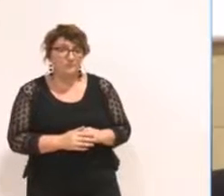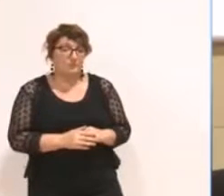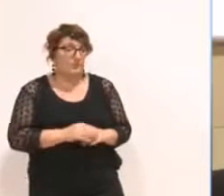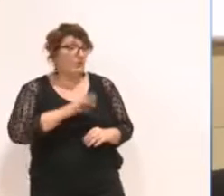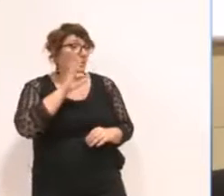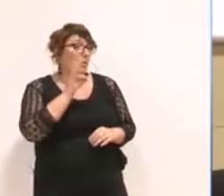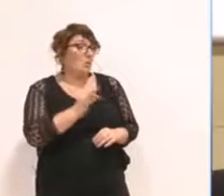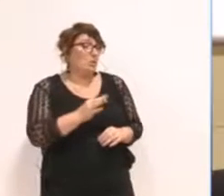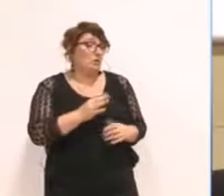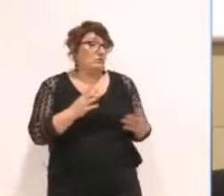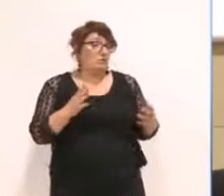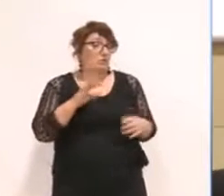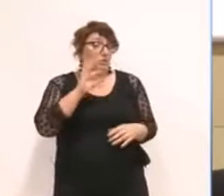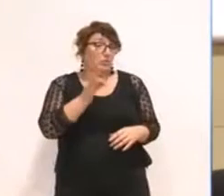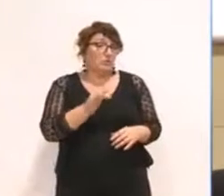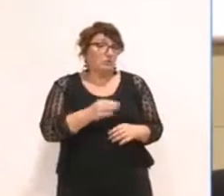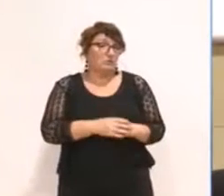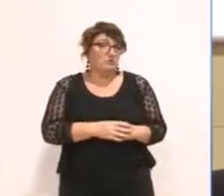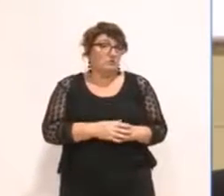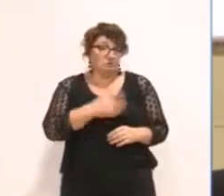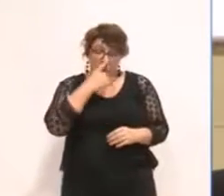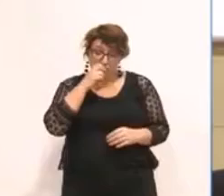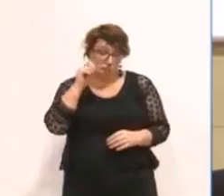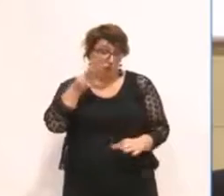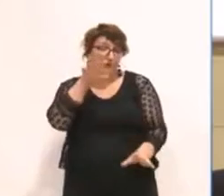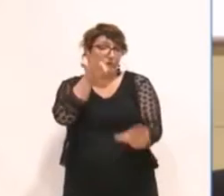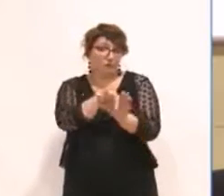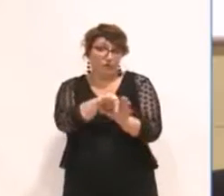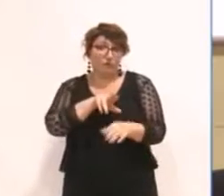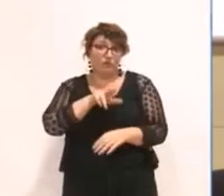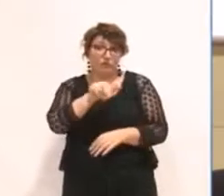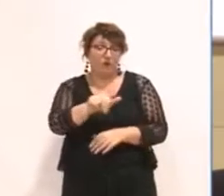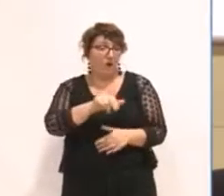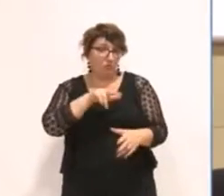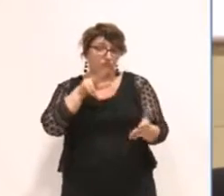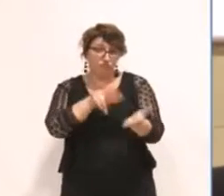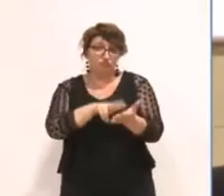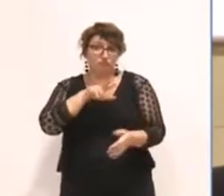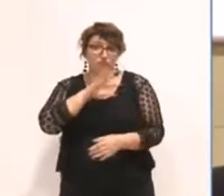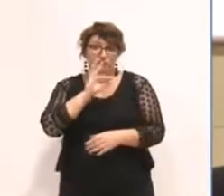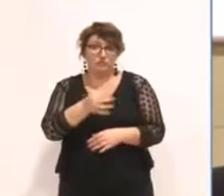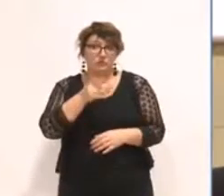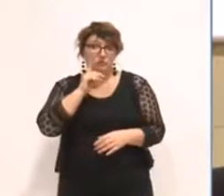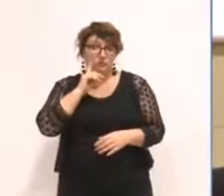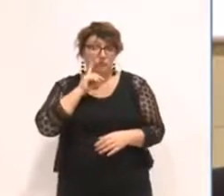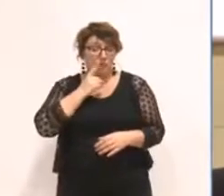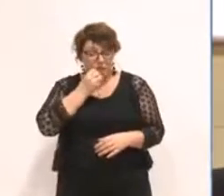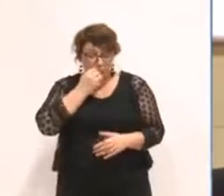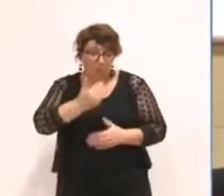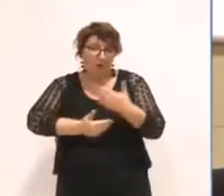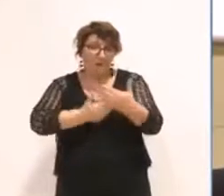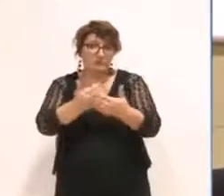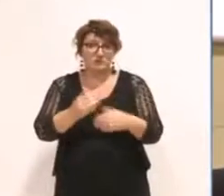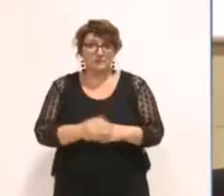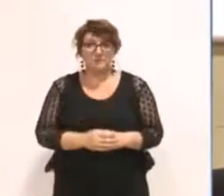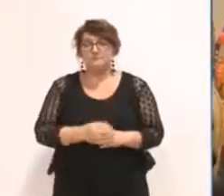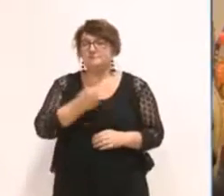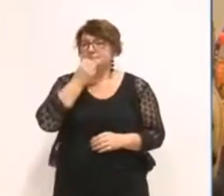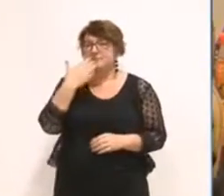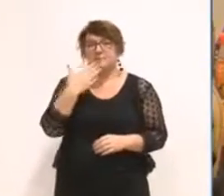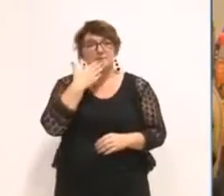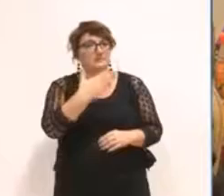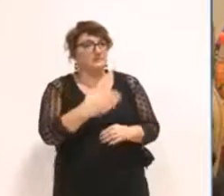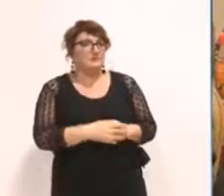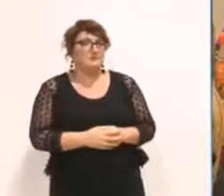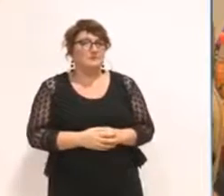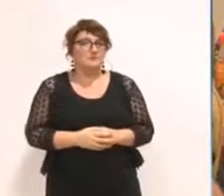Oui, oui, mais je pense qu'on va le voter, ce vœu modifié, parce que c'est une avancée. Bien. Merci.